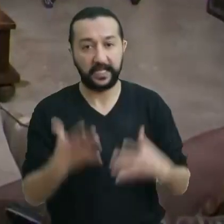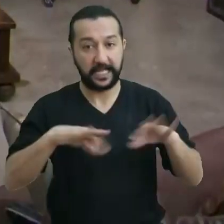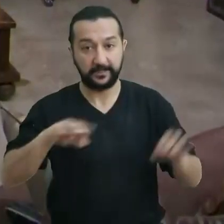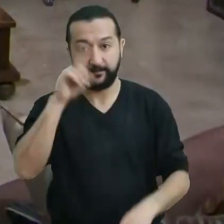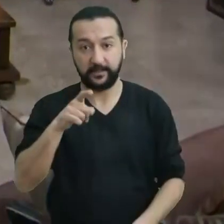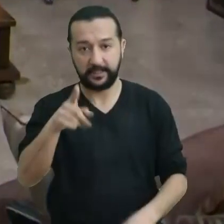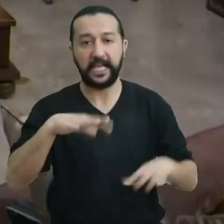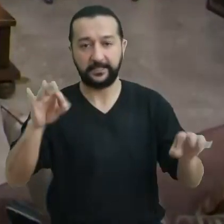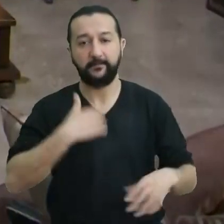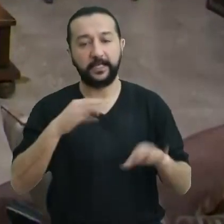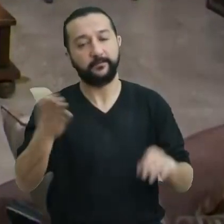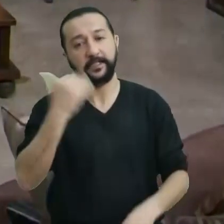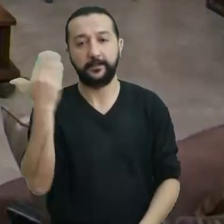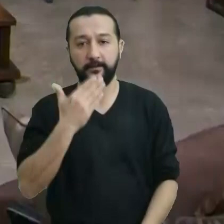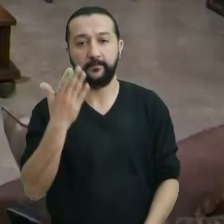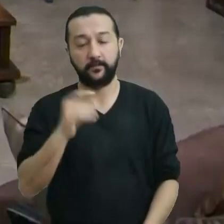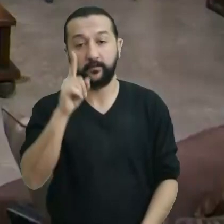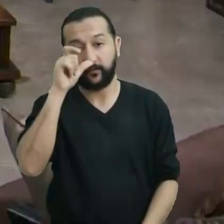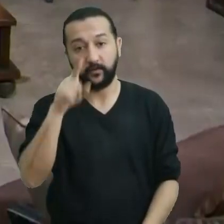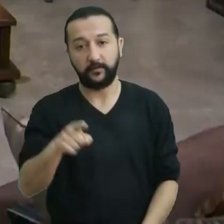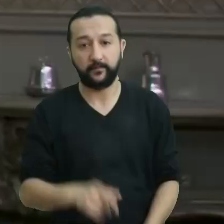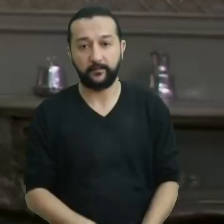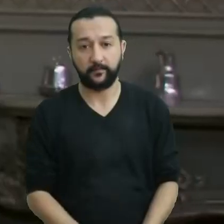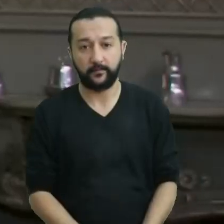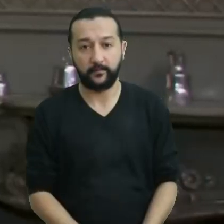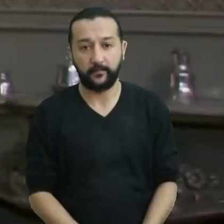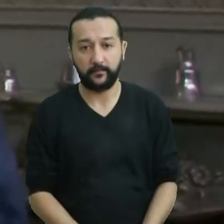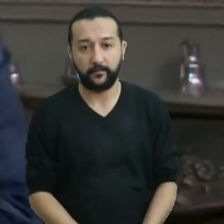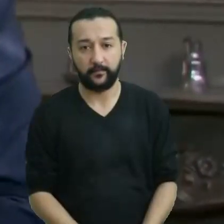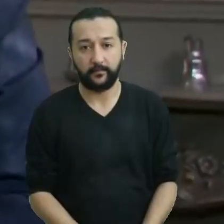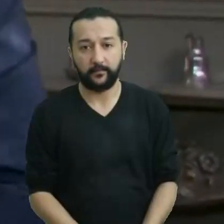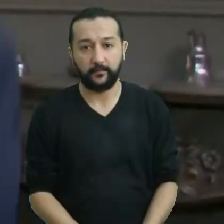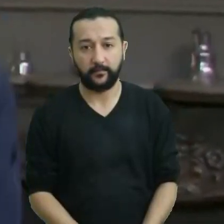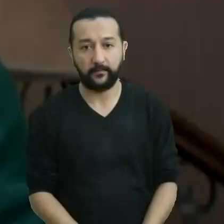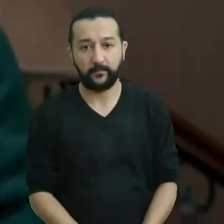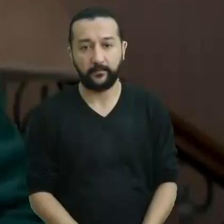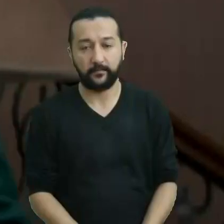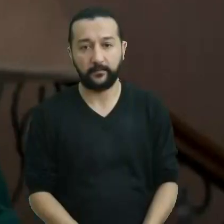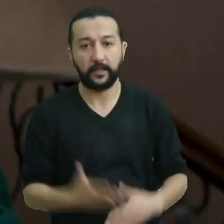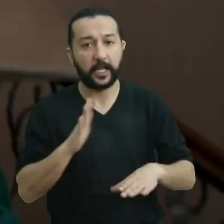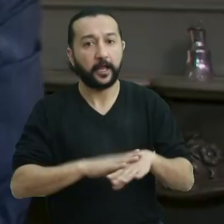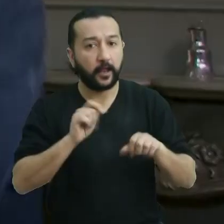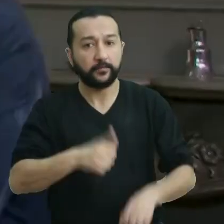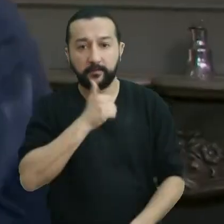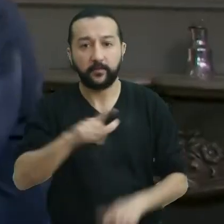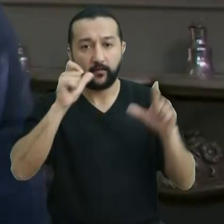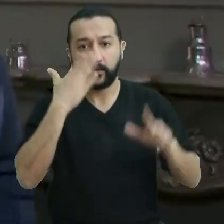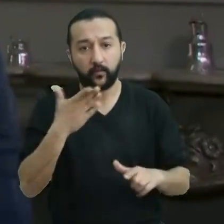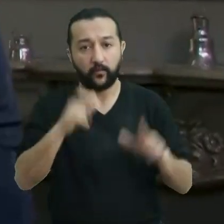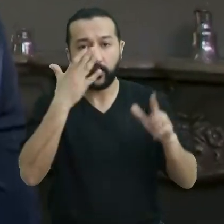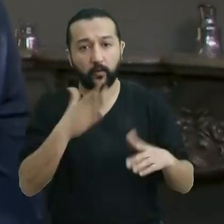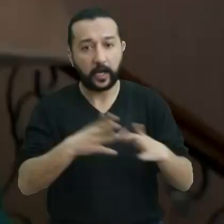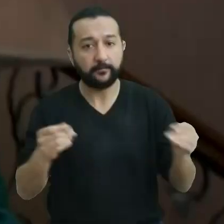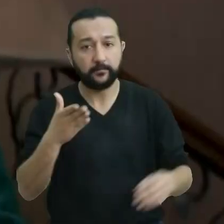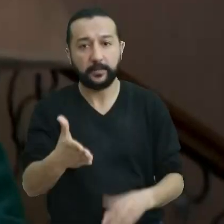Hazır mısın Nurhan? Hazırım hazırım Sarp. Hadi gidelim. Hadi, hadi dur fotoğraf. Fotoğrafı bıraktığı yerde göremeyince şok oldu. Ne yapıyorsun abicim? Fotoğraf, fotoğraf